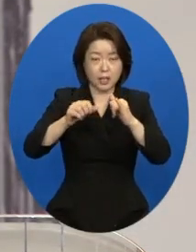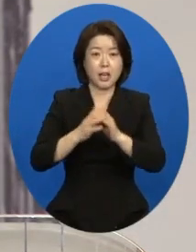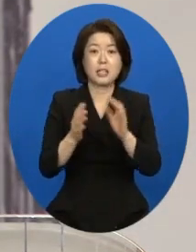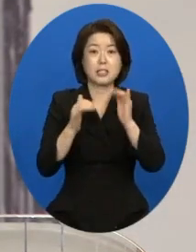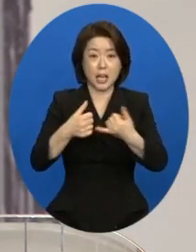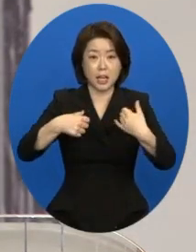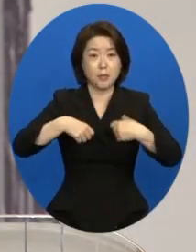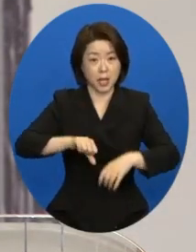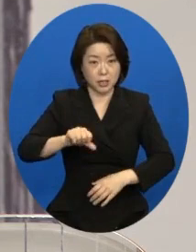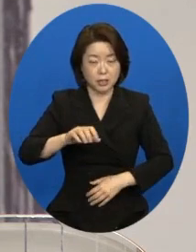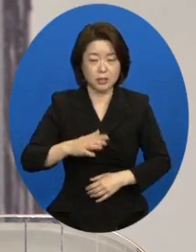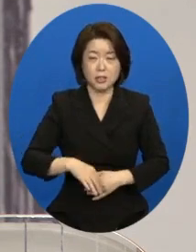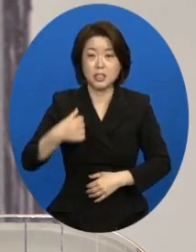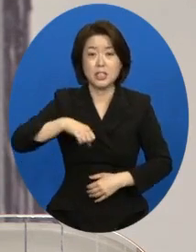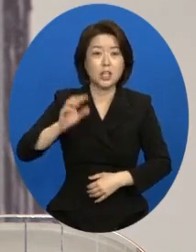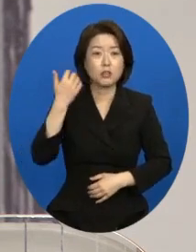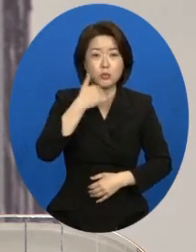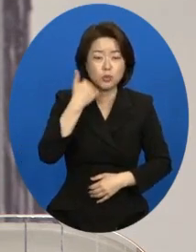인자는 누굴까요?